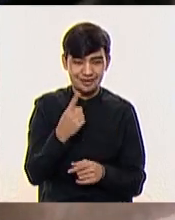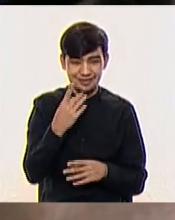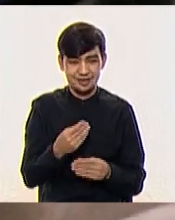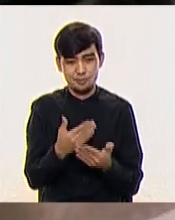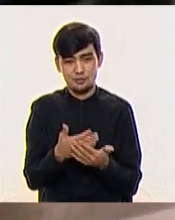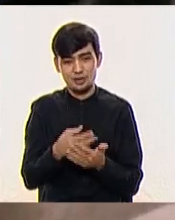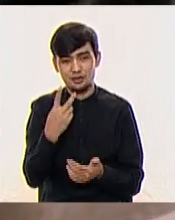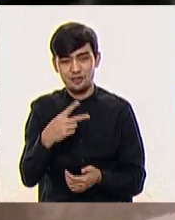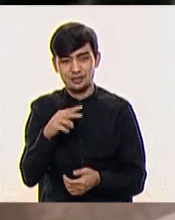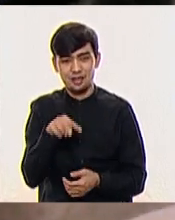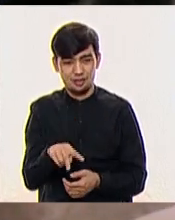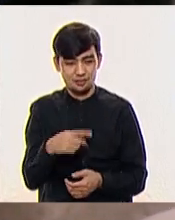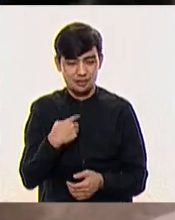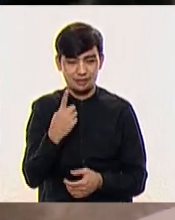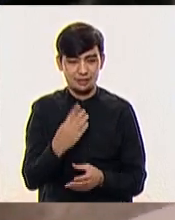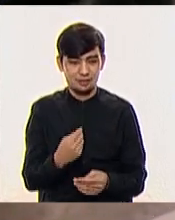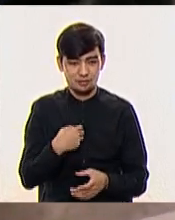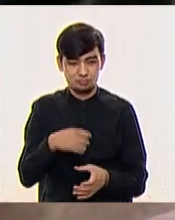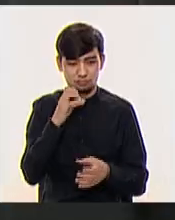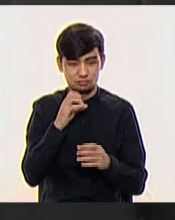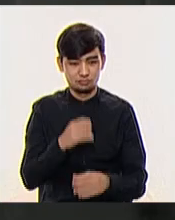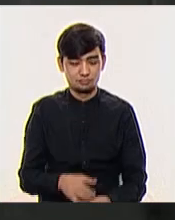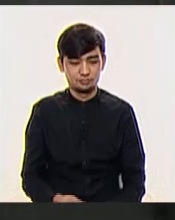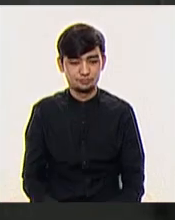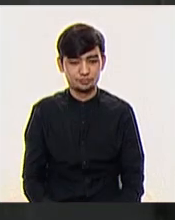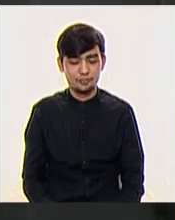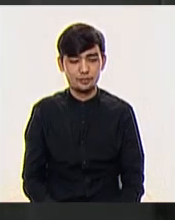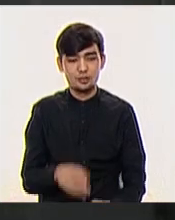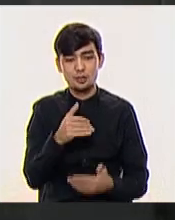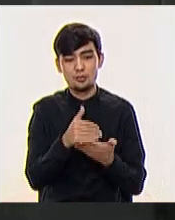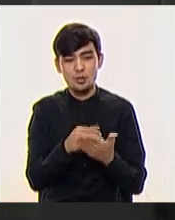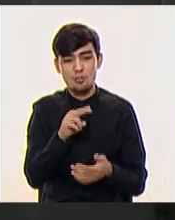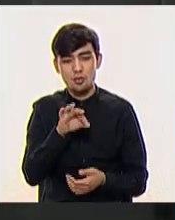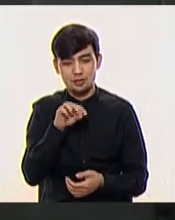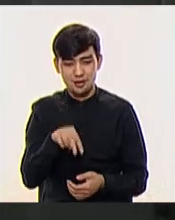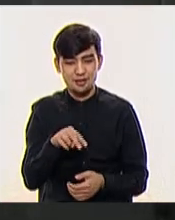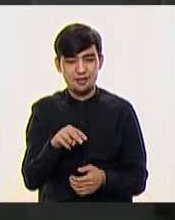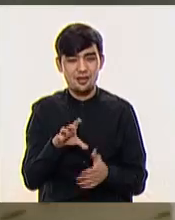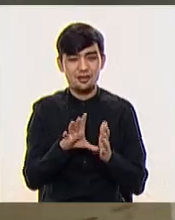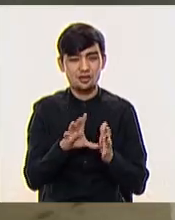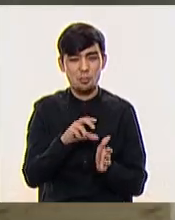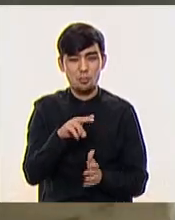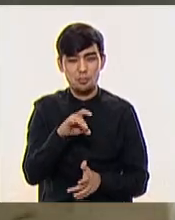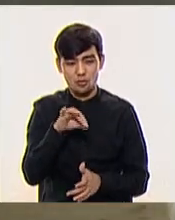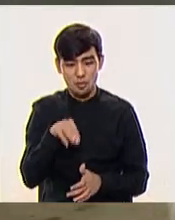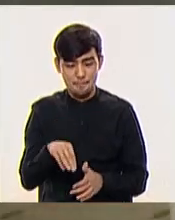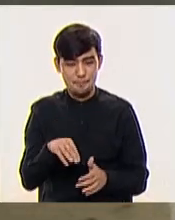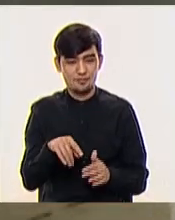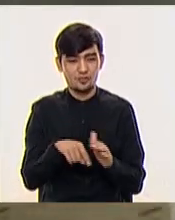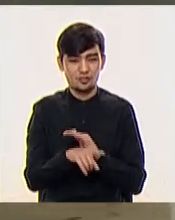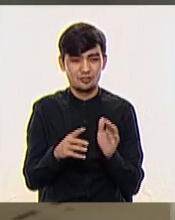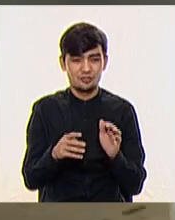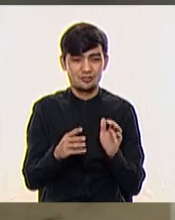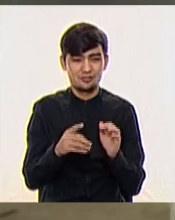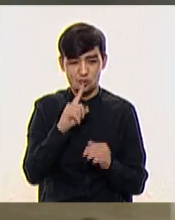выпивают около 20 литров. По данным портала Energyprom, за год молоко выросло в цене в среднем на 9%